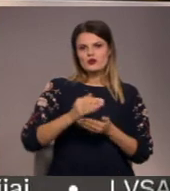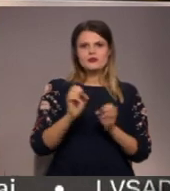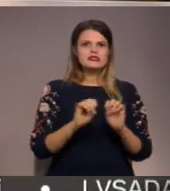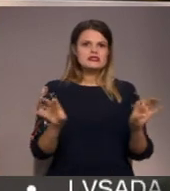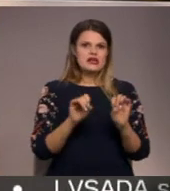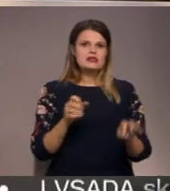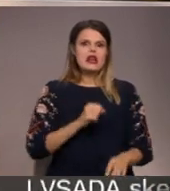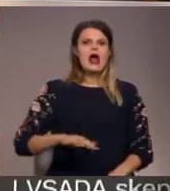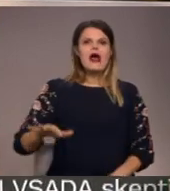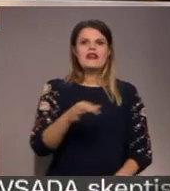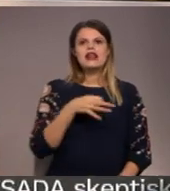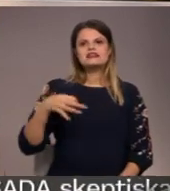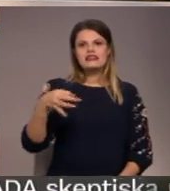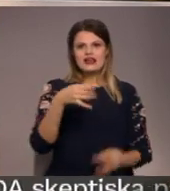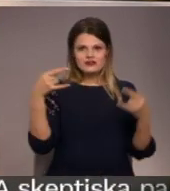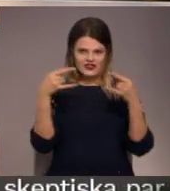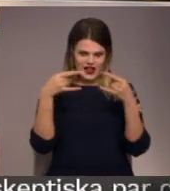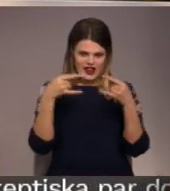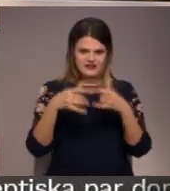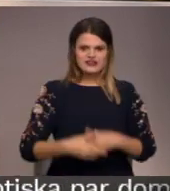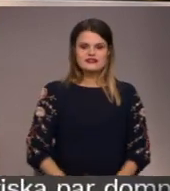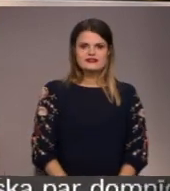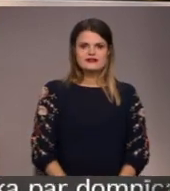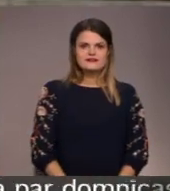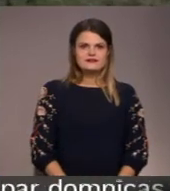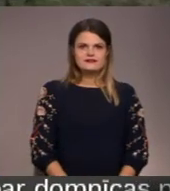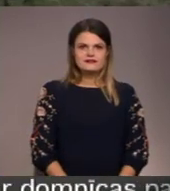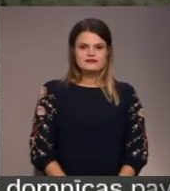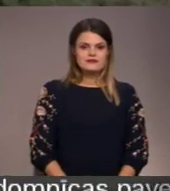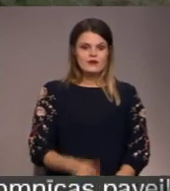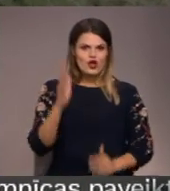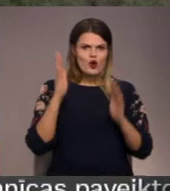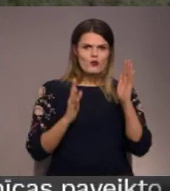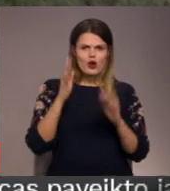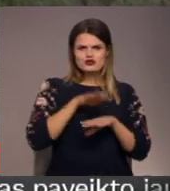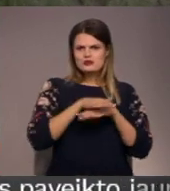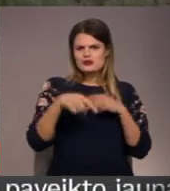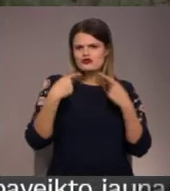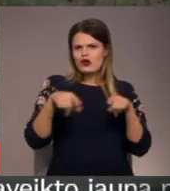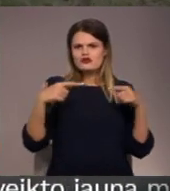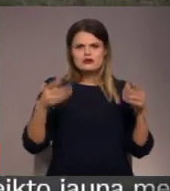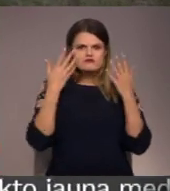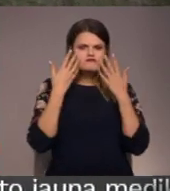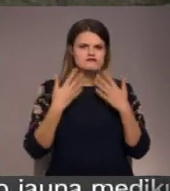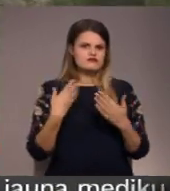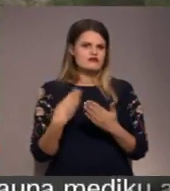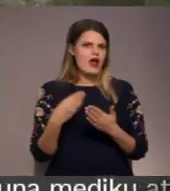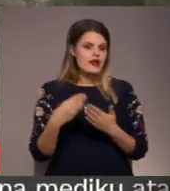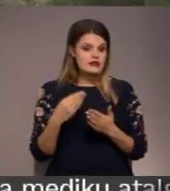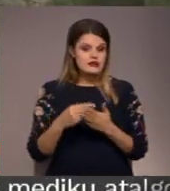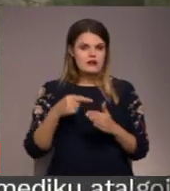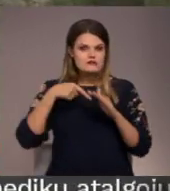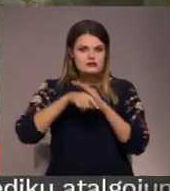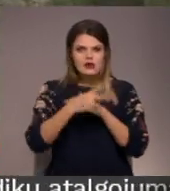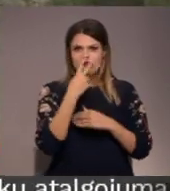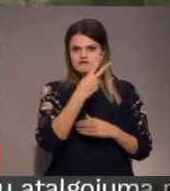Ausma Sprukte, Latgales, no Latgales reģionālās televīzijas. Meži ir pilni visdažādākajām vērtībām. Dodoties